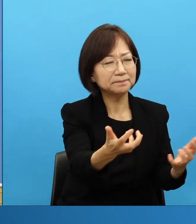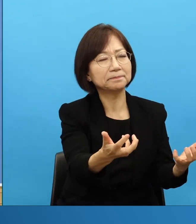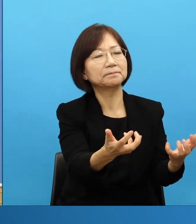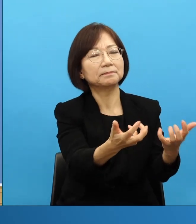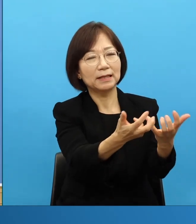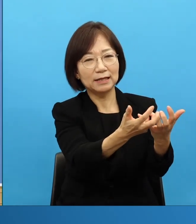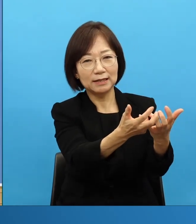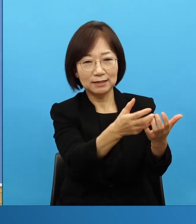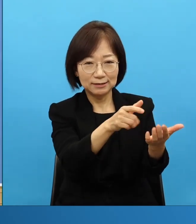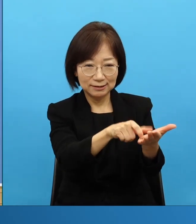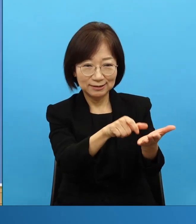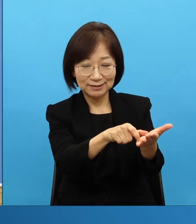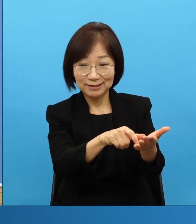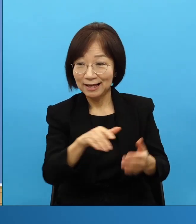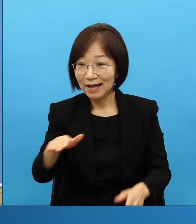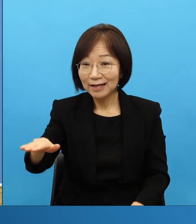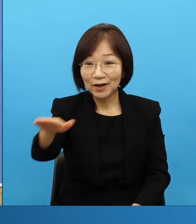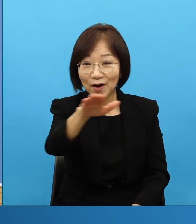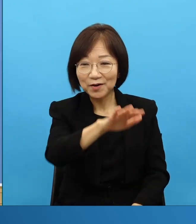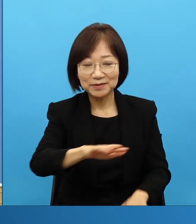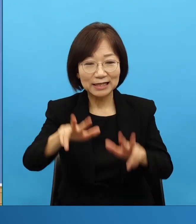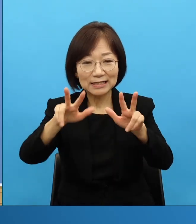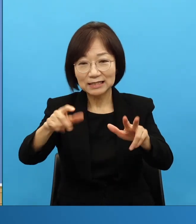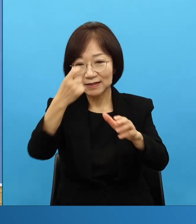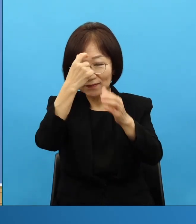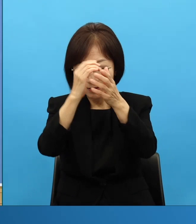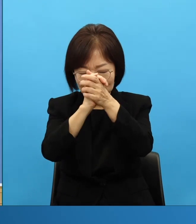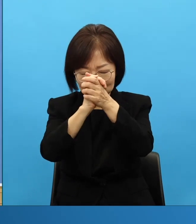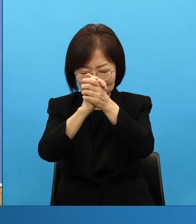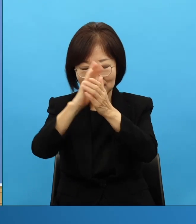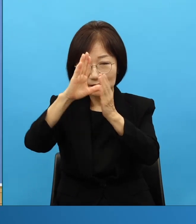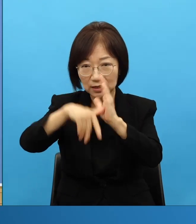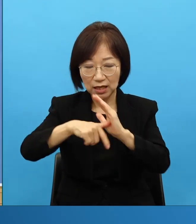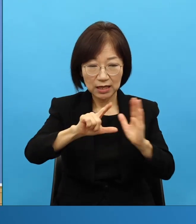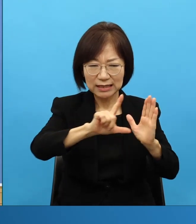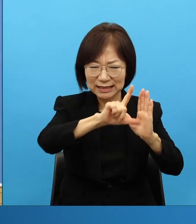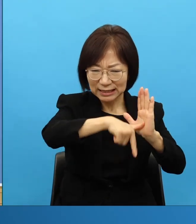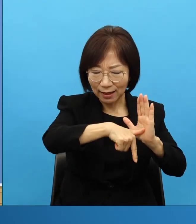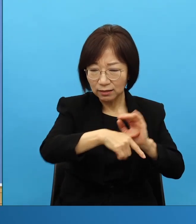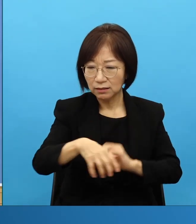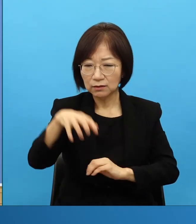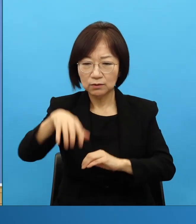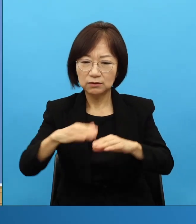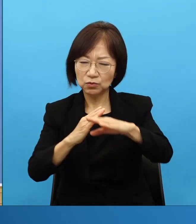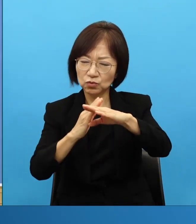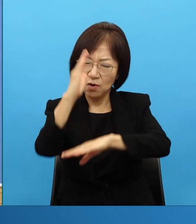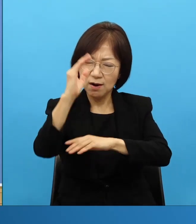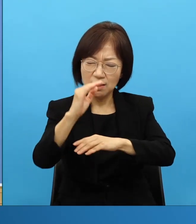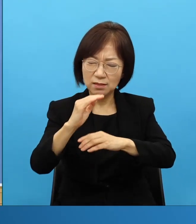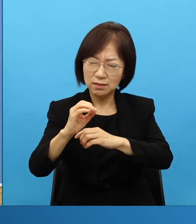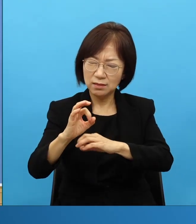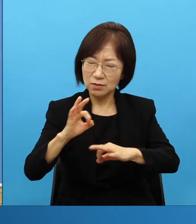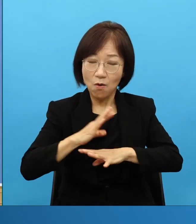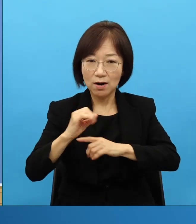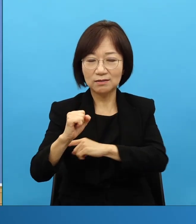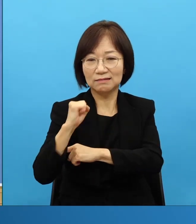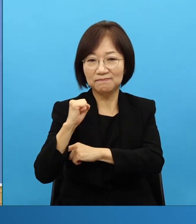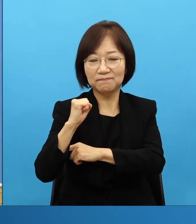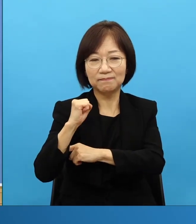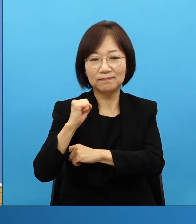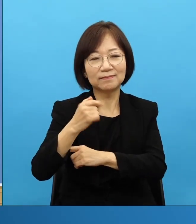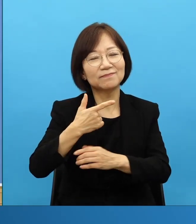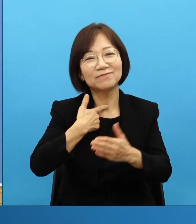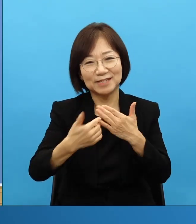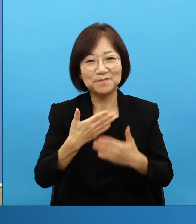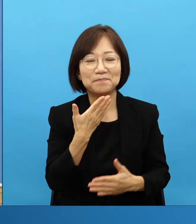오늘 기도하는 이 시간에 시공간 초월하는 역사들이 분명히 일어난다. During this time when you give worship and you pray, the works that